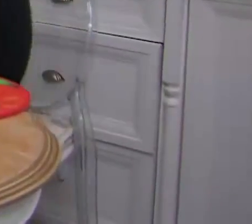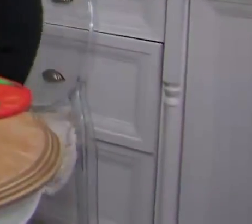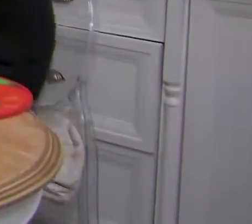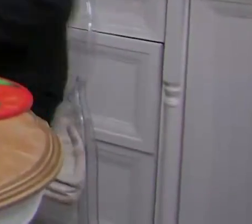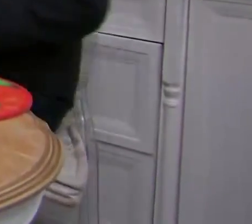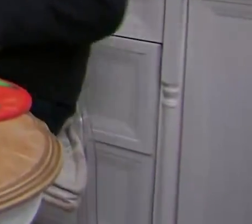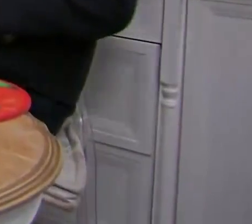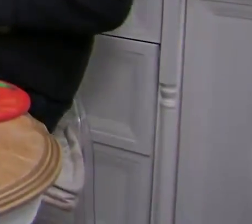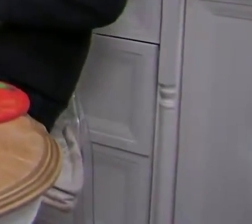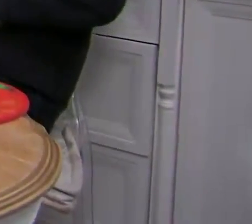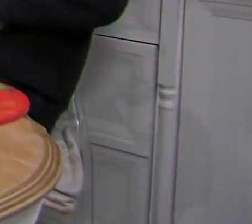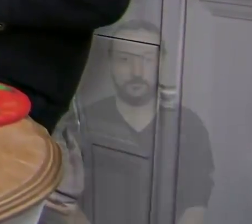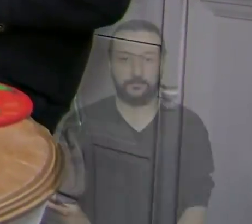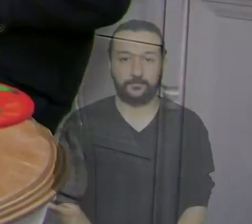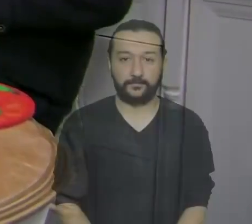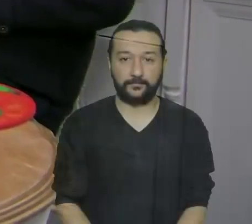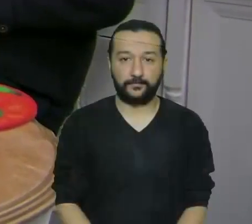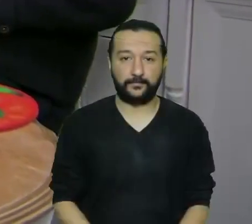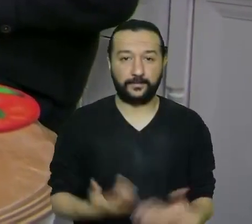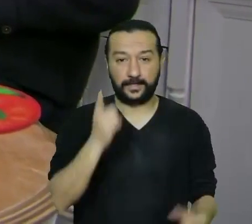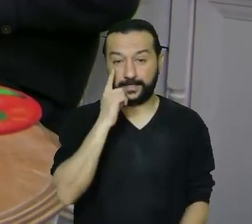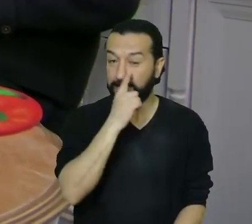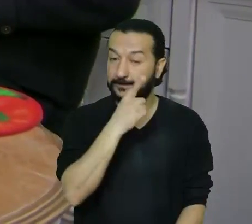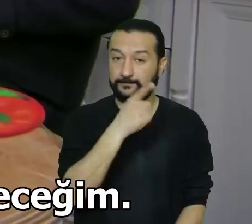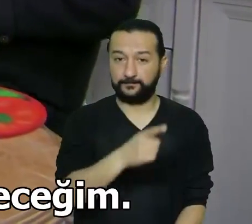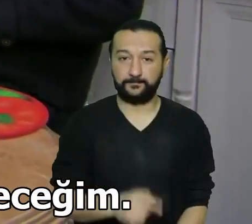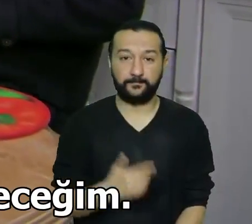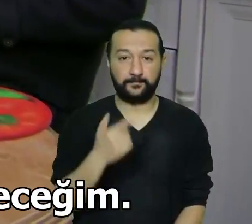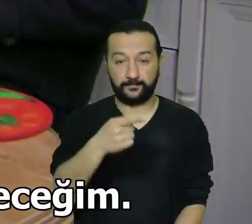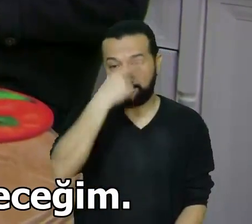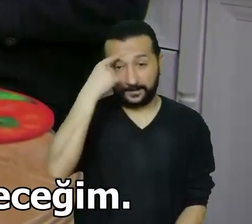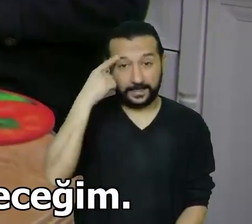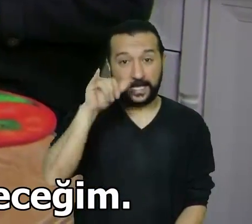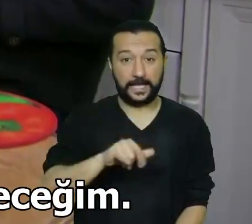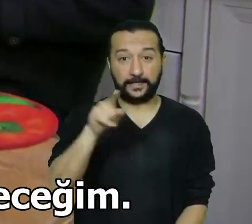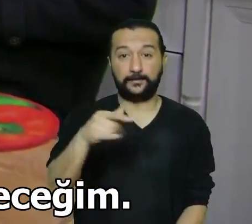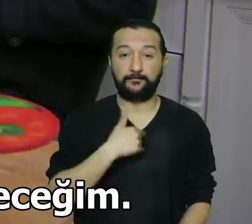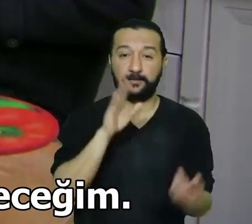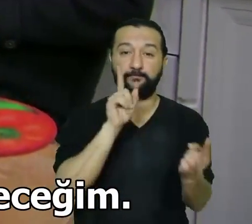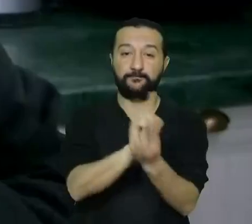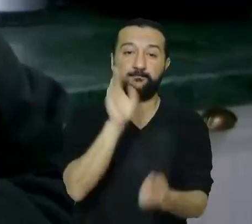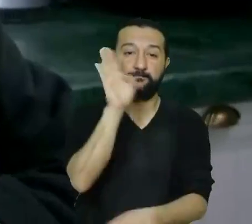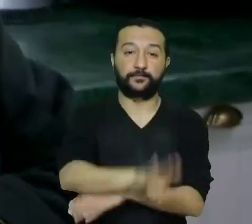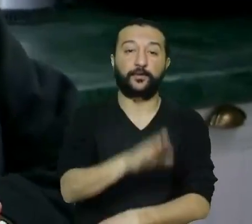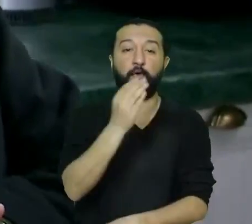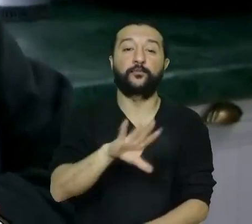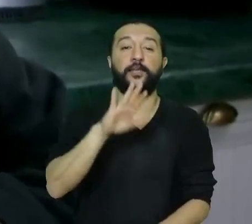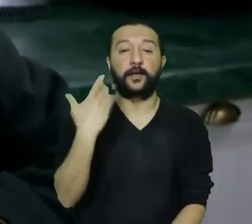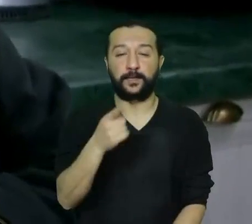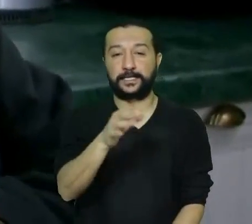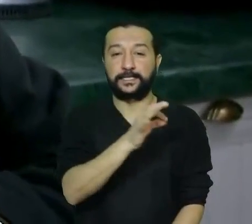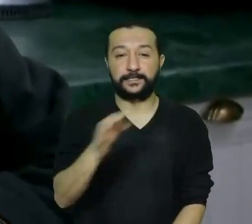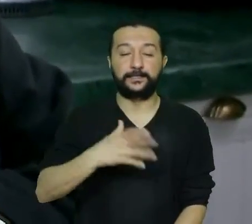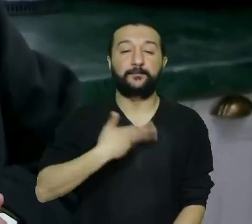Masa sandalyesine oturdu. Enişte, belki hakkından ben gelemeyeceğim. Ama